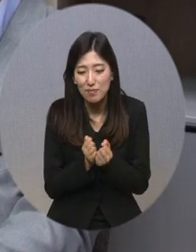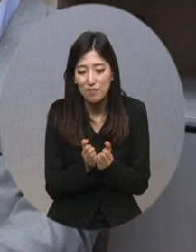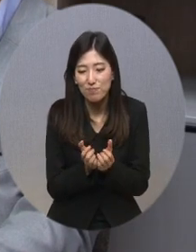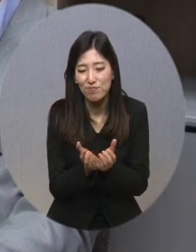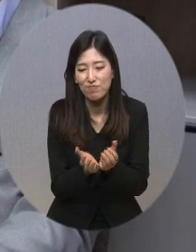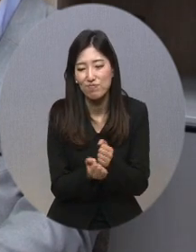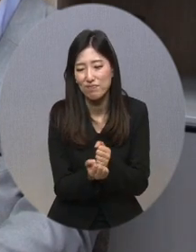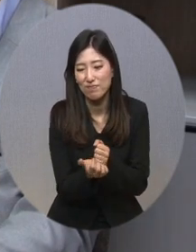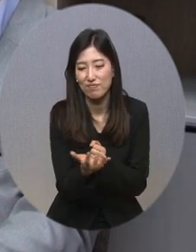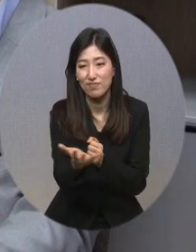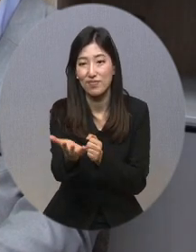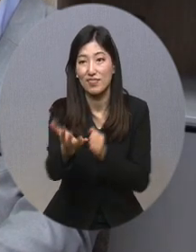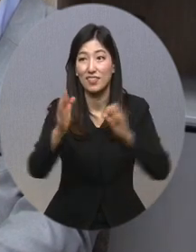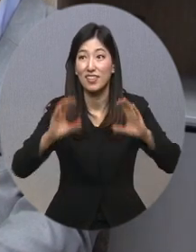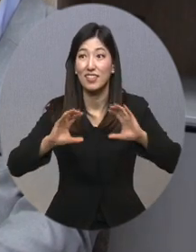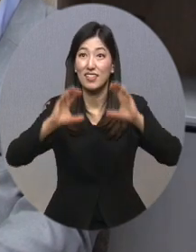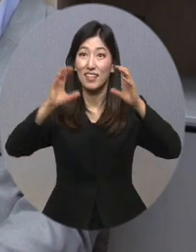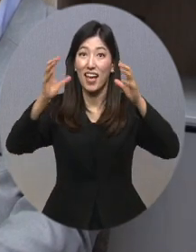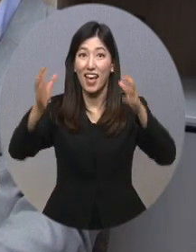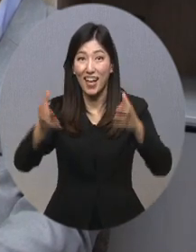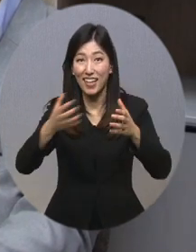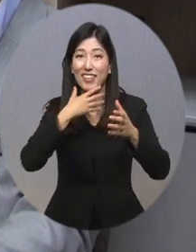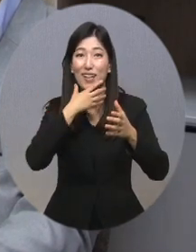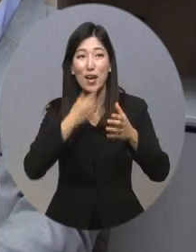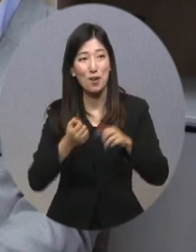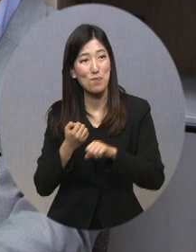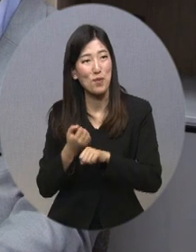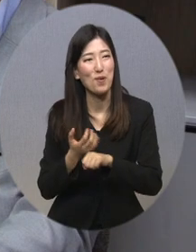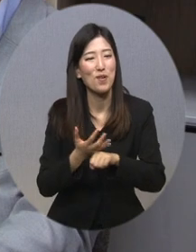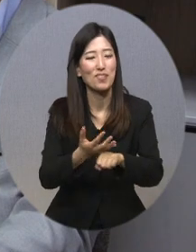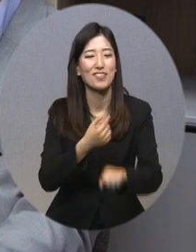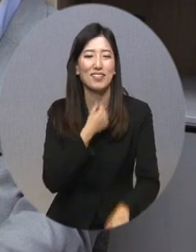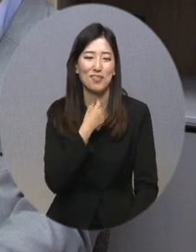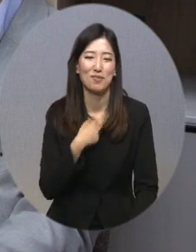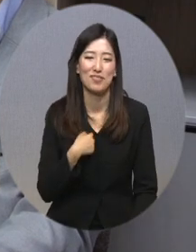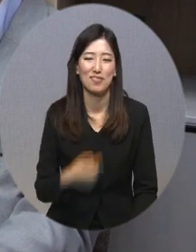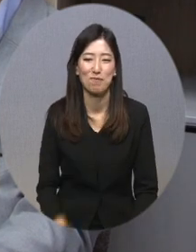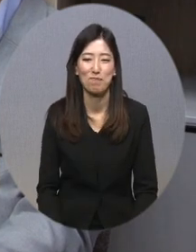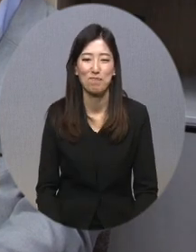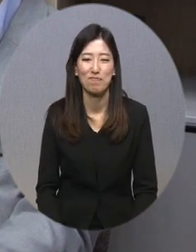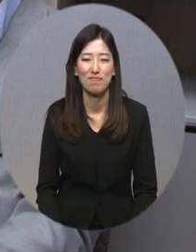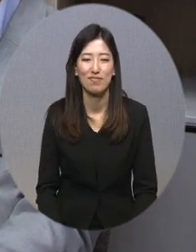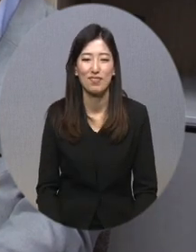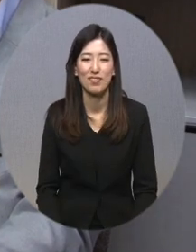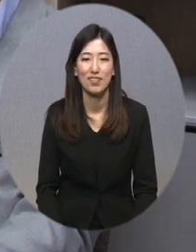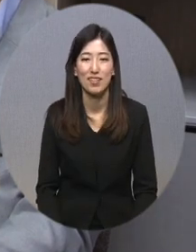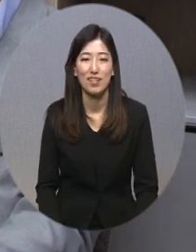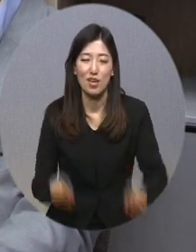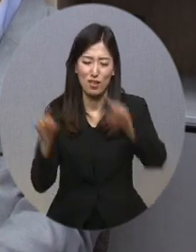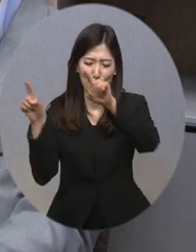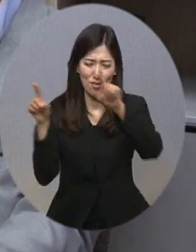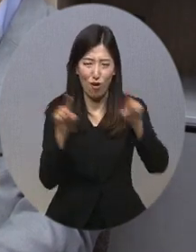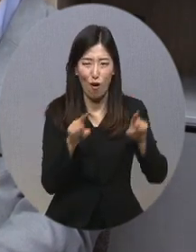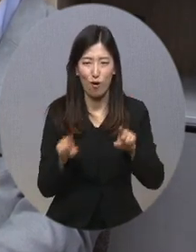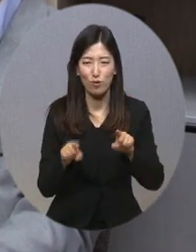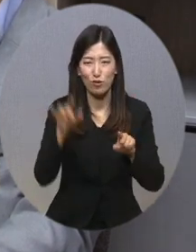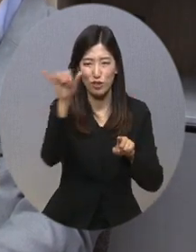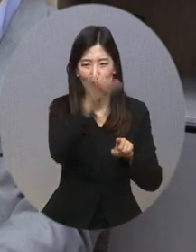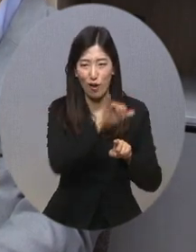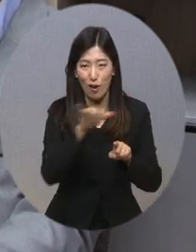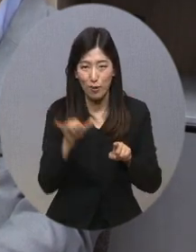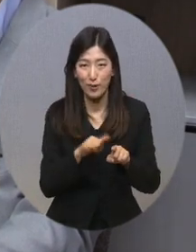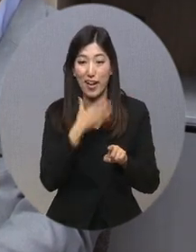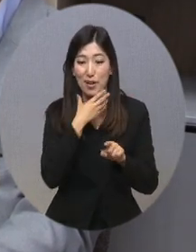더 나아가면 세계로 수출하는 행복 천안도시 이렇게까지 가고 싶어요. 전국적으로 예. 그것이 출발점이 된다면